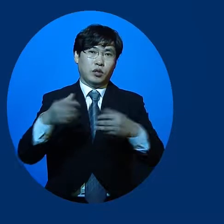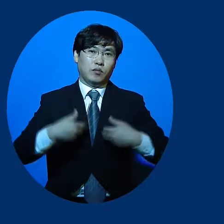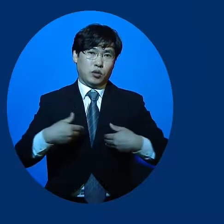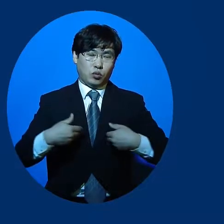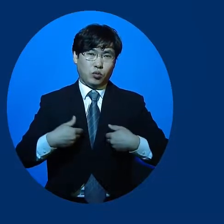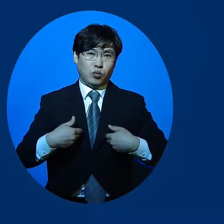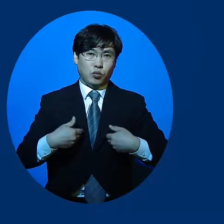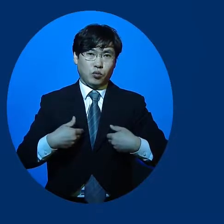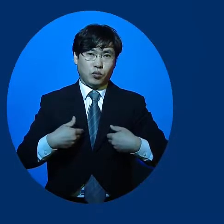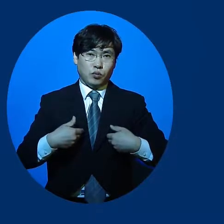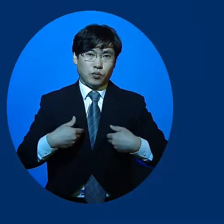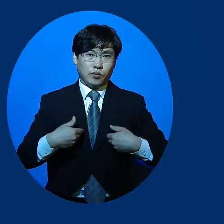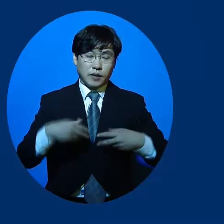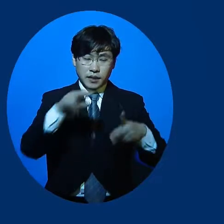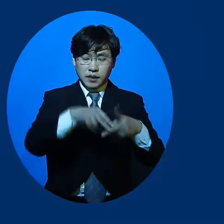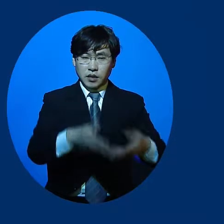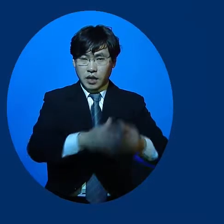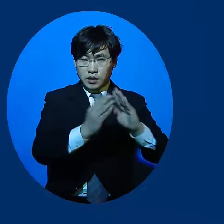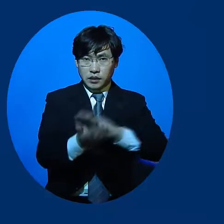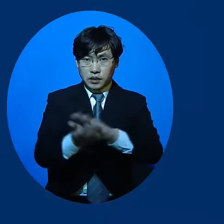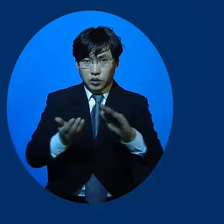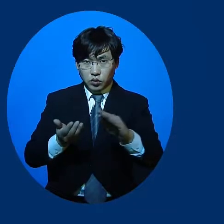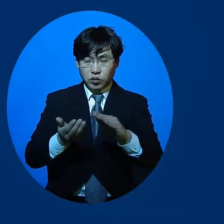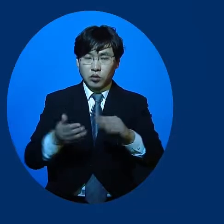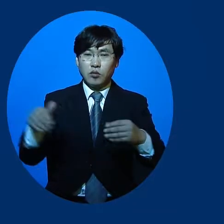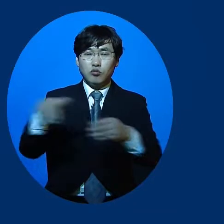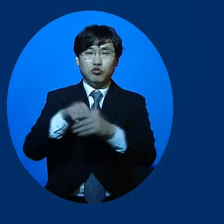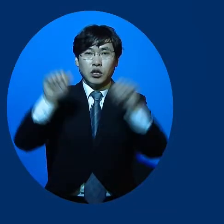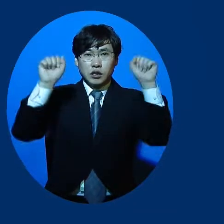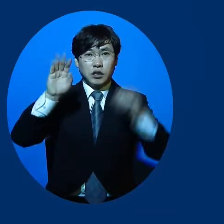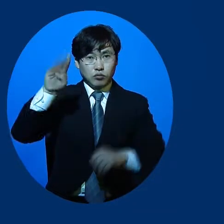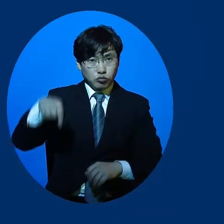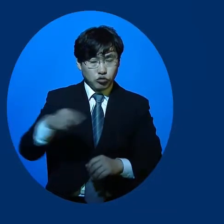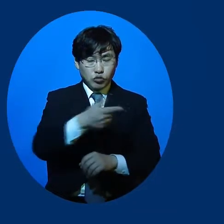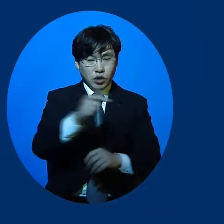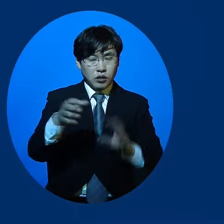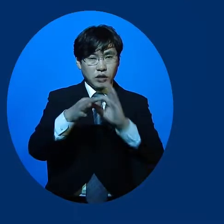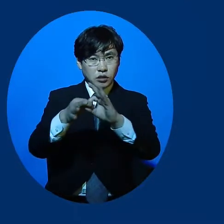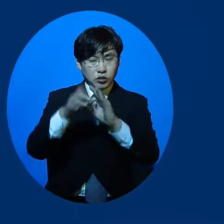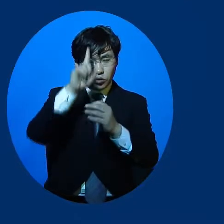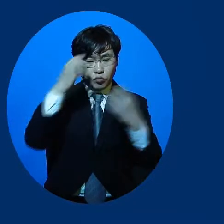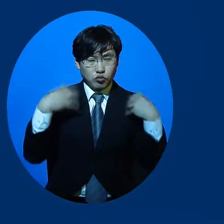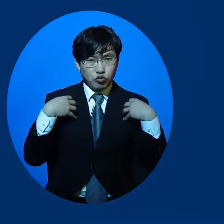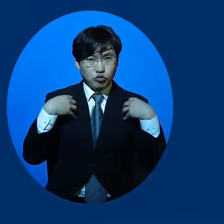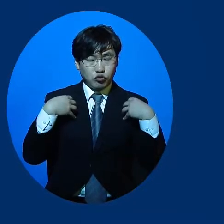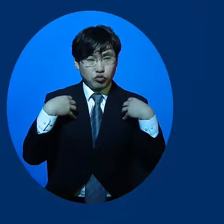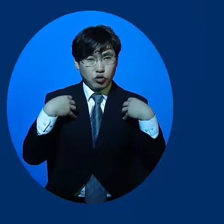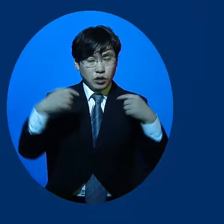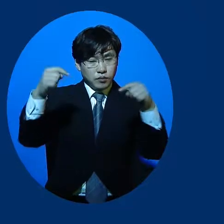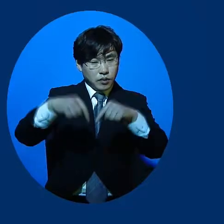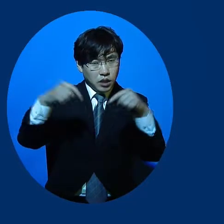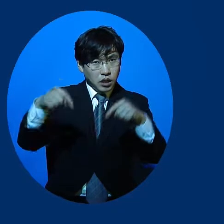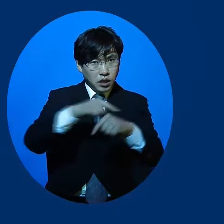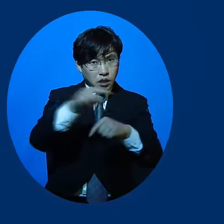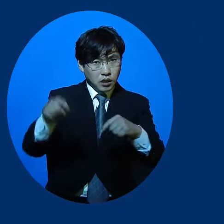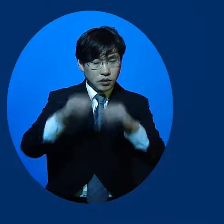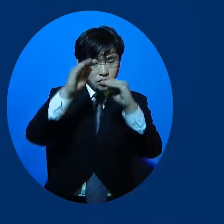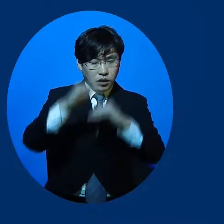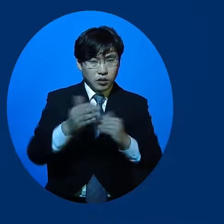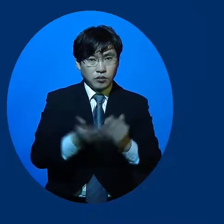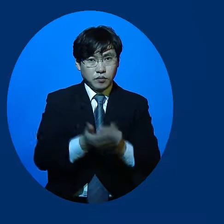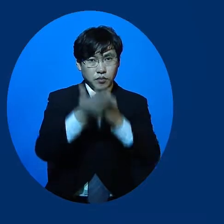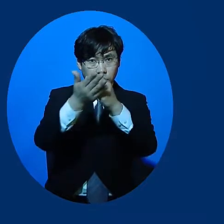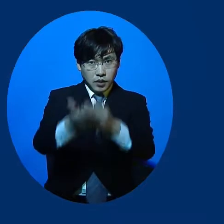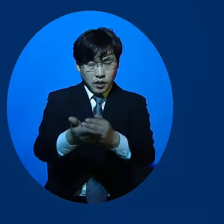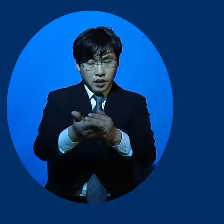문체부와 대한장애인체육회 등과의 긴밀한 협조를 통해서 실질적으로 선정 가능성이 있는 내용으로